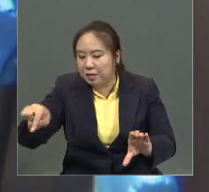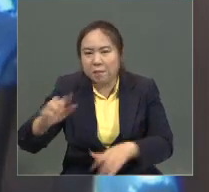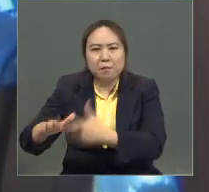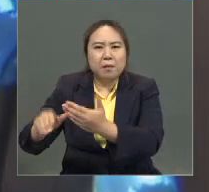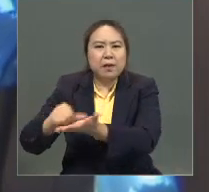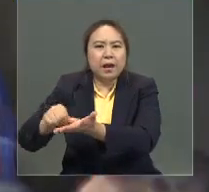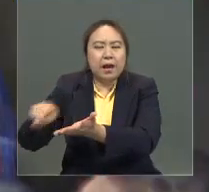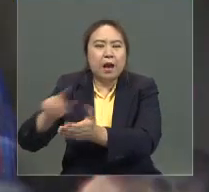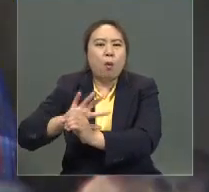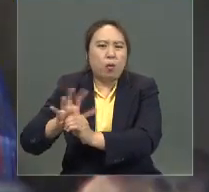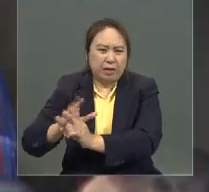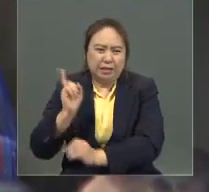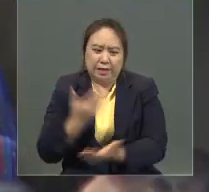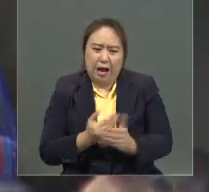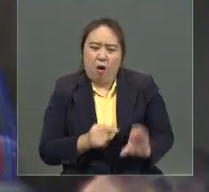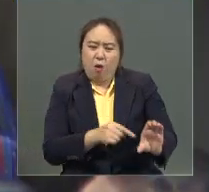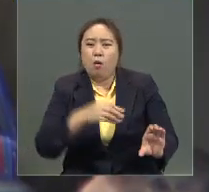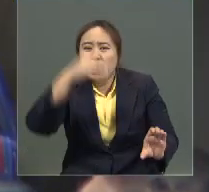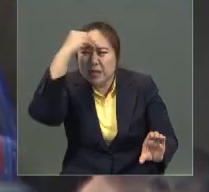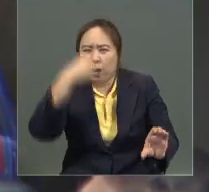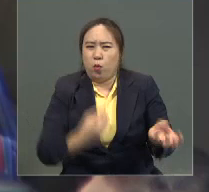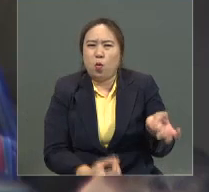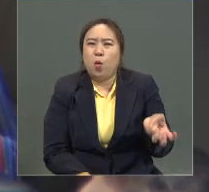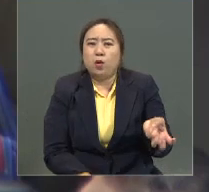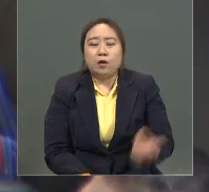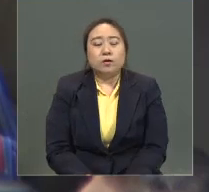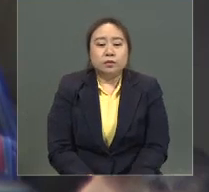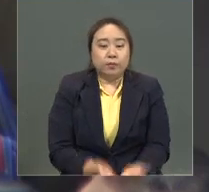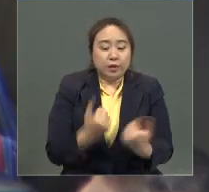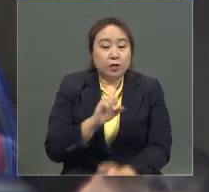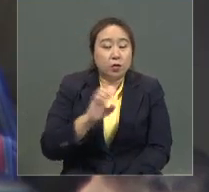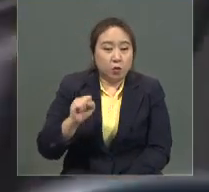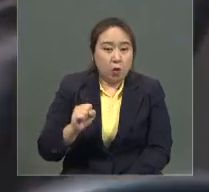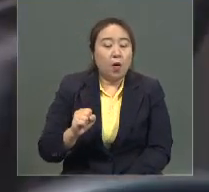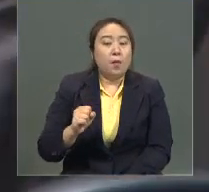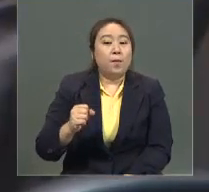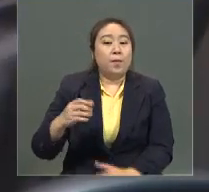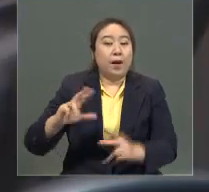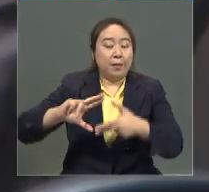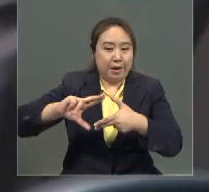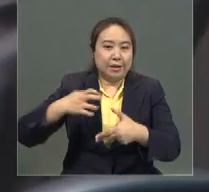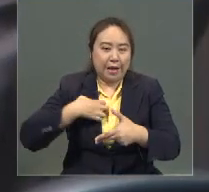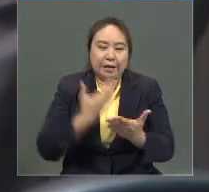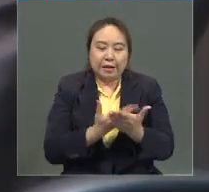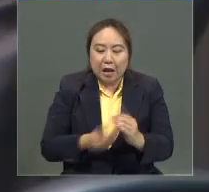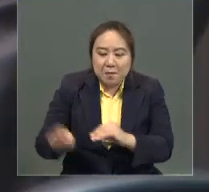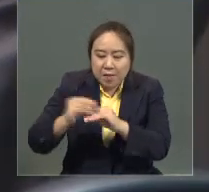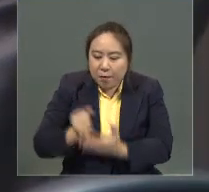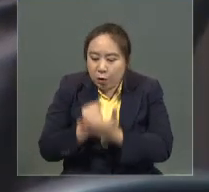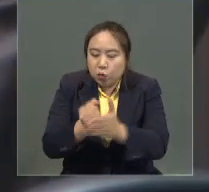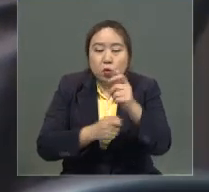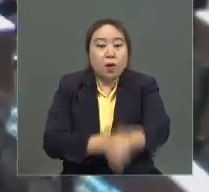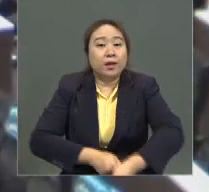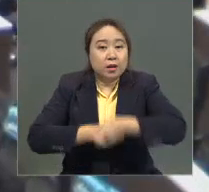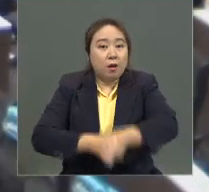น้อยอยู่แล้วครับส.ส.พรรคพลังประชารัฐที่ต้องการเพิ่มเติมเงินของกระทรวงเกษตรและสหกรณ์ให้ช่วยเหลือเกษตรกรมากยิ่งขึ้น